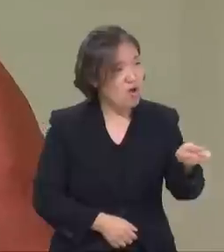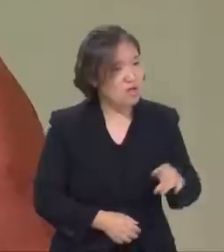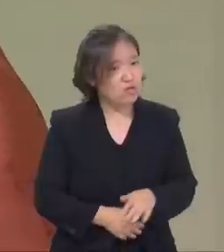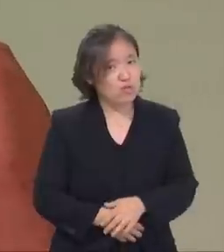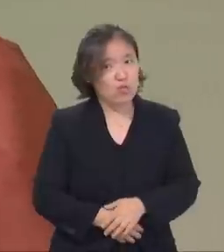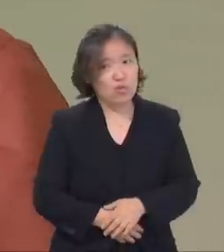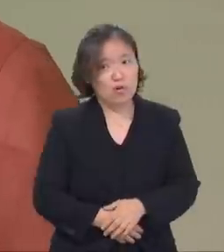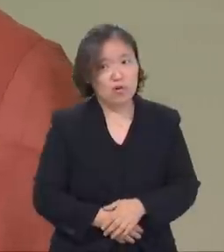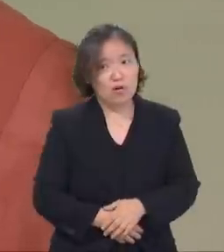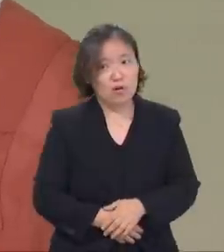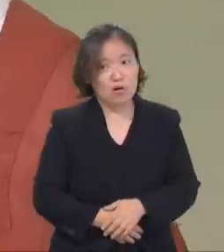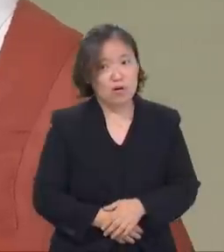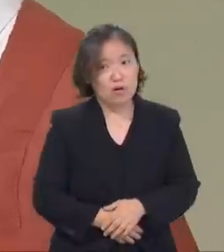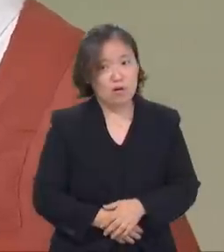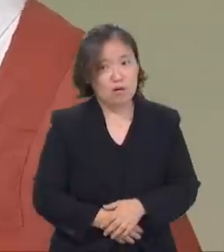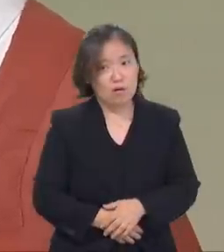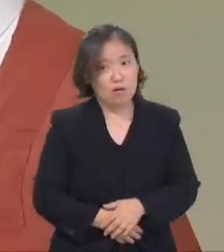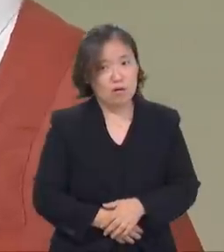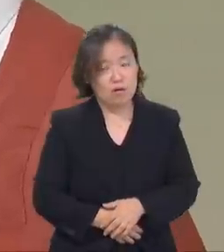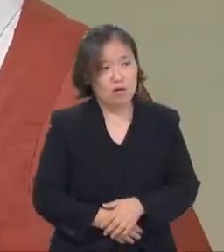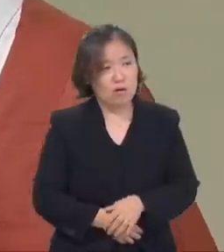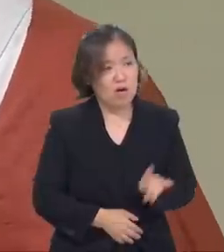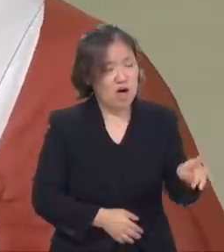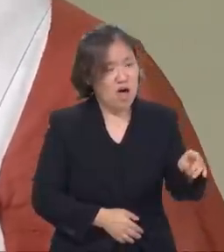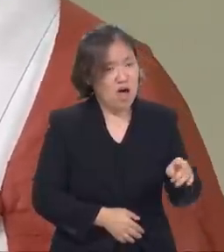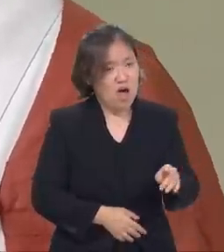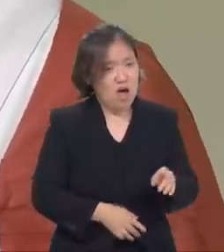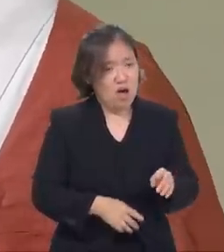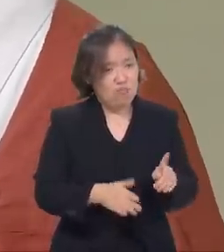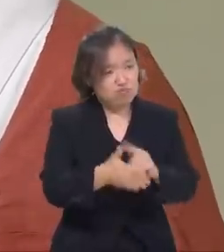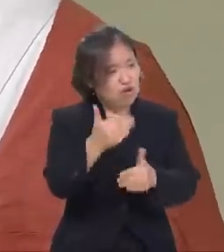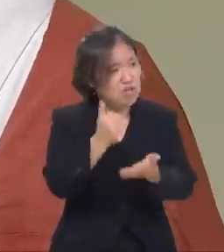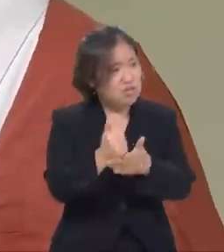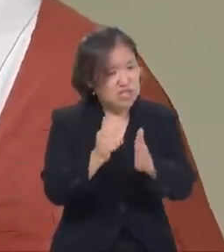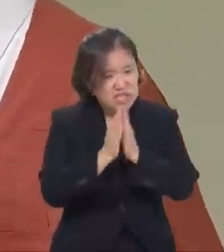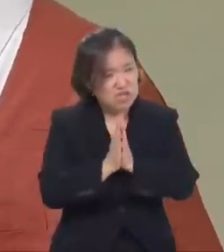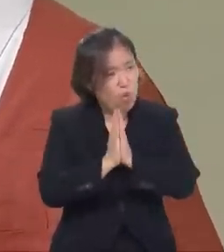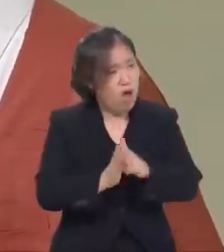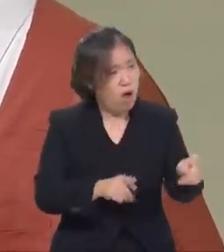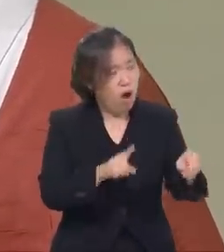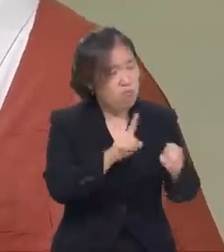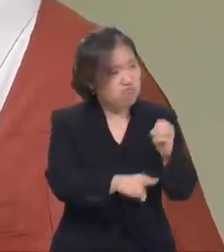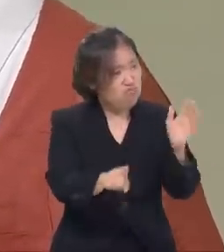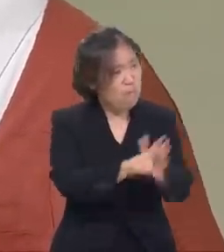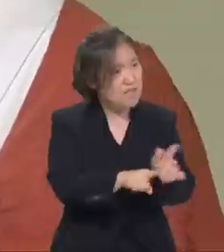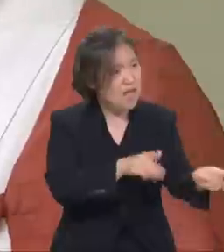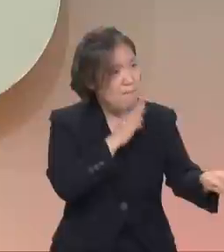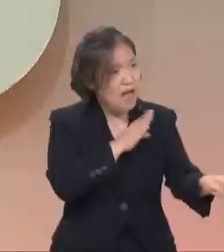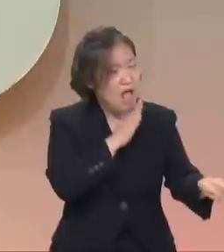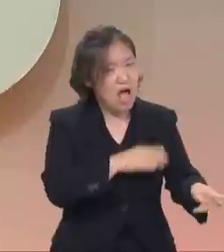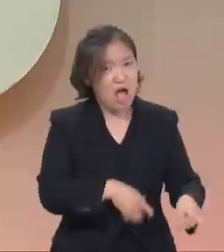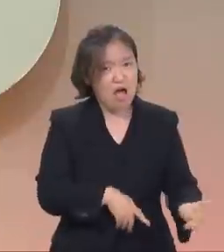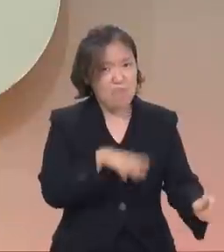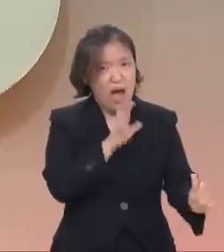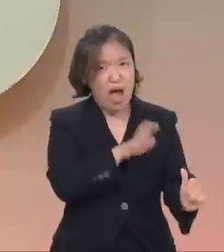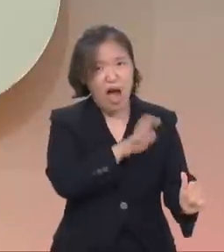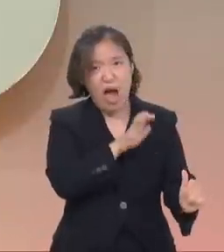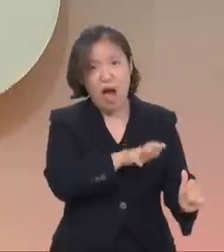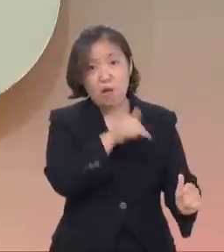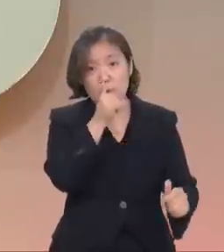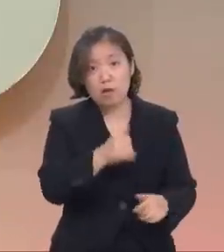그려놓고도 당신들이 절에 와서 부처님께 기도하는 사람이라 할 수 있겠냐고 이게 무슨